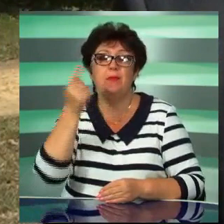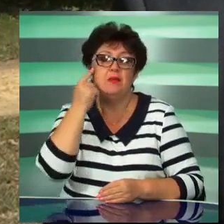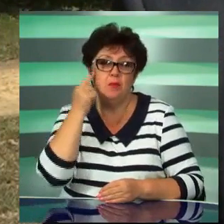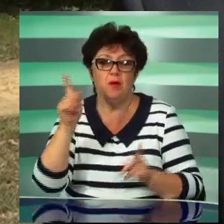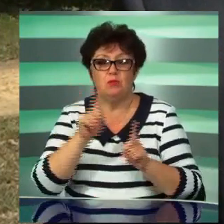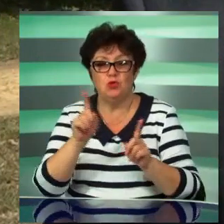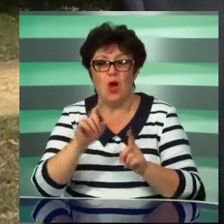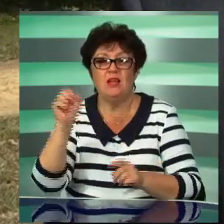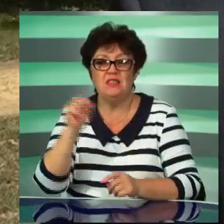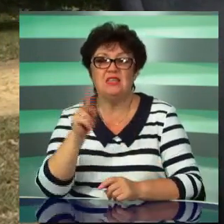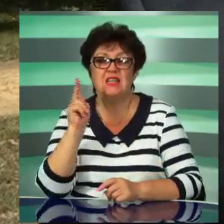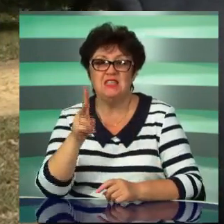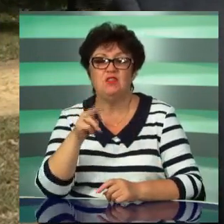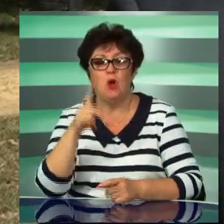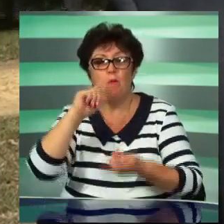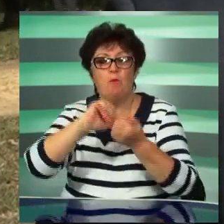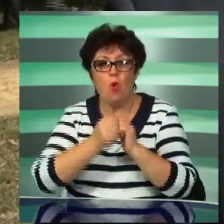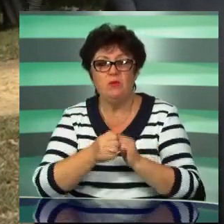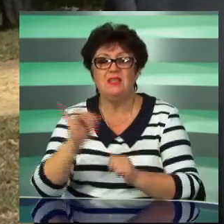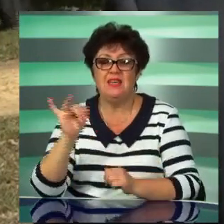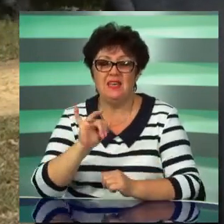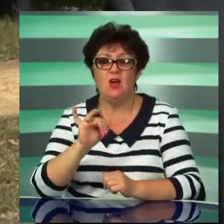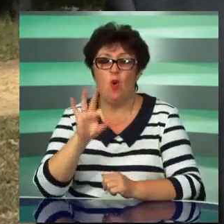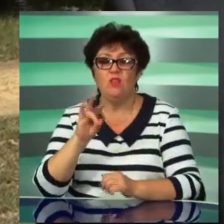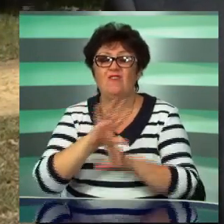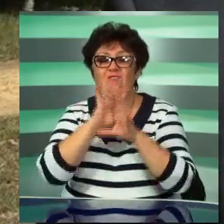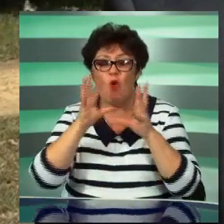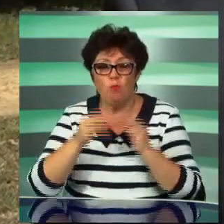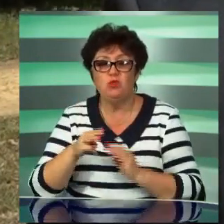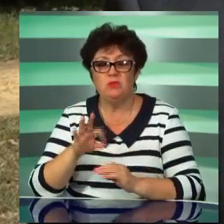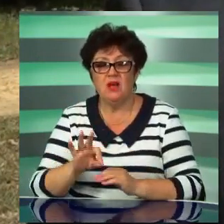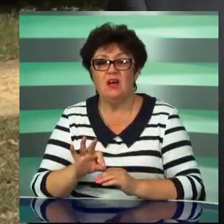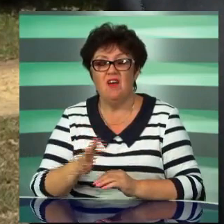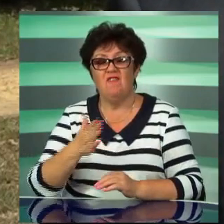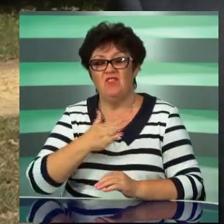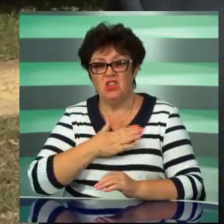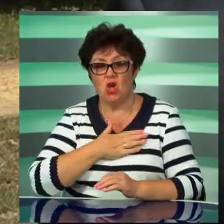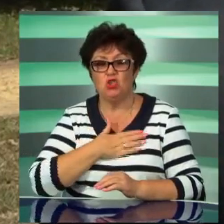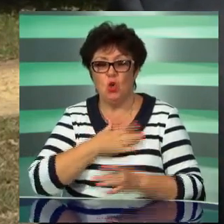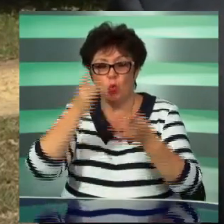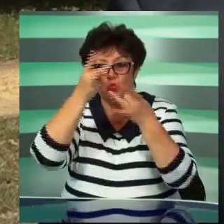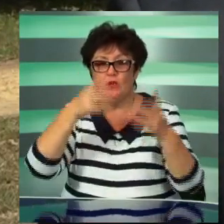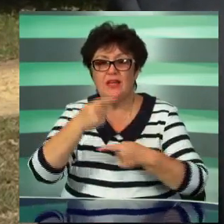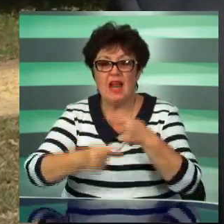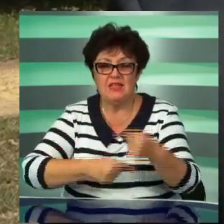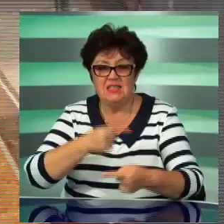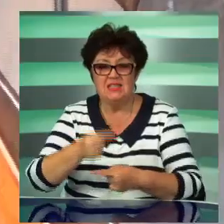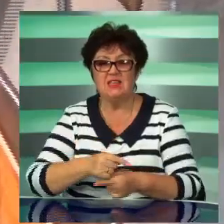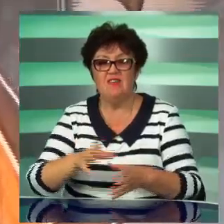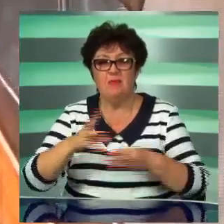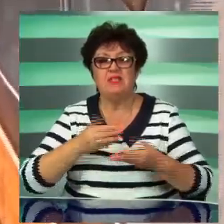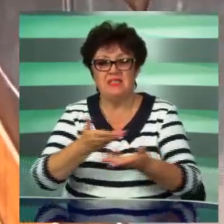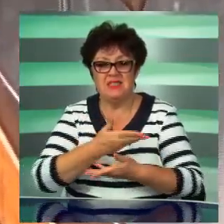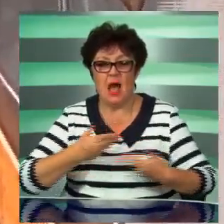что Алексея Константиновича помнят, и он, в общем-то, в нашей культурной традиции, он вместе с нами.